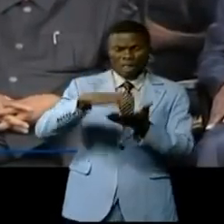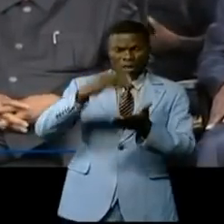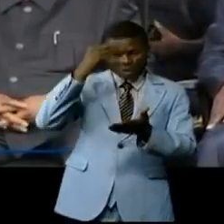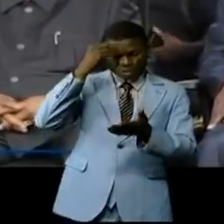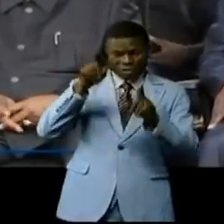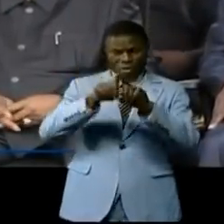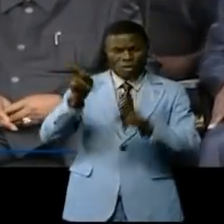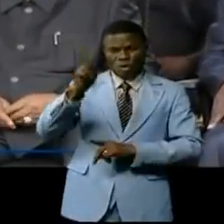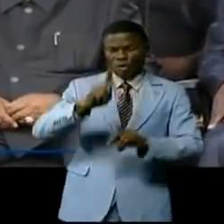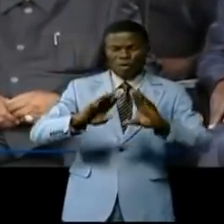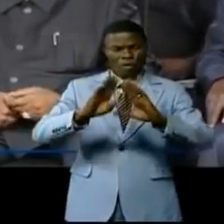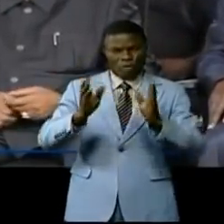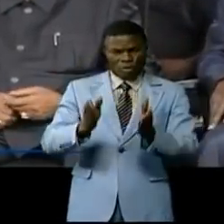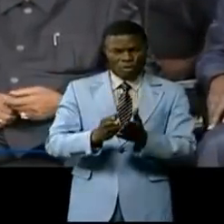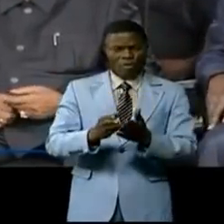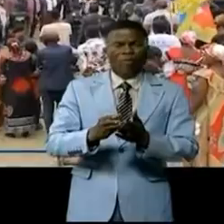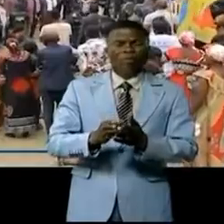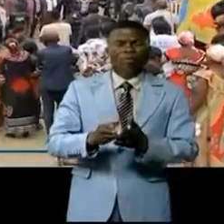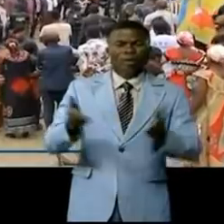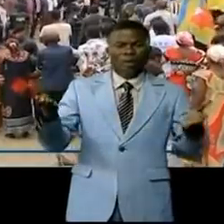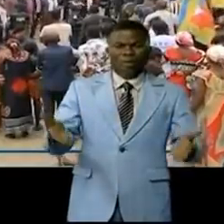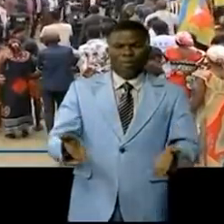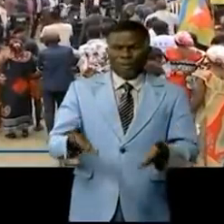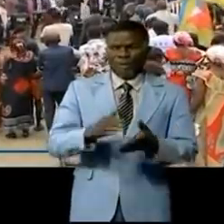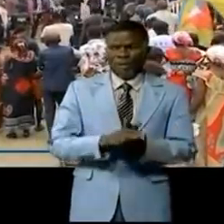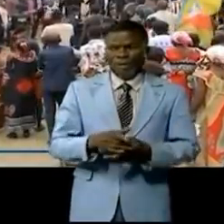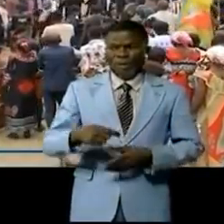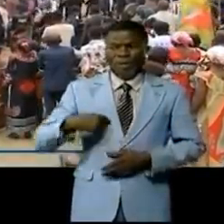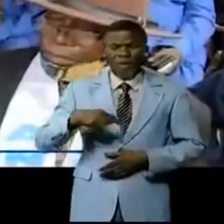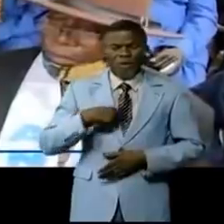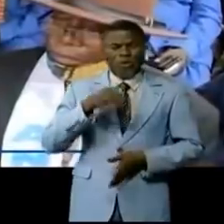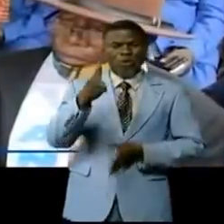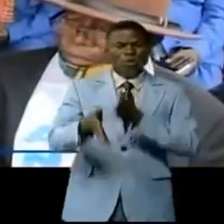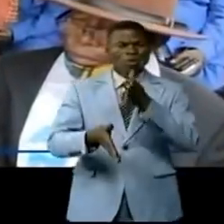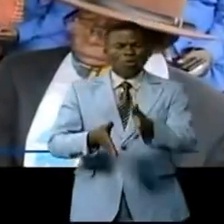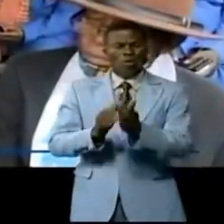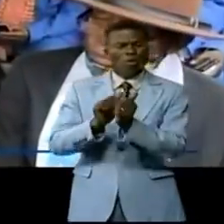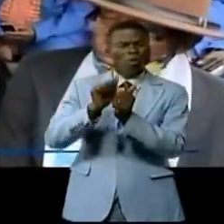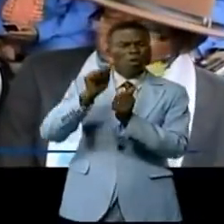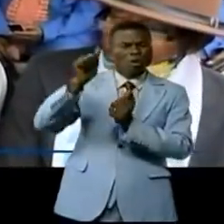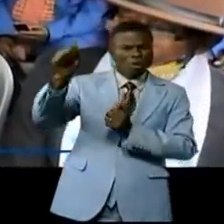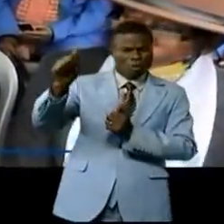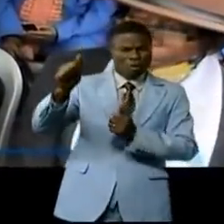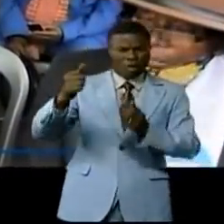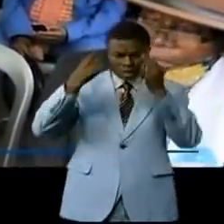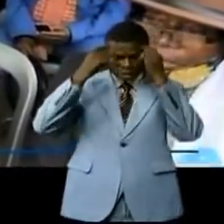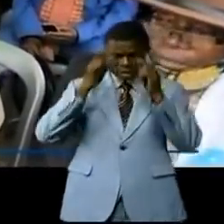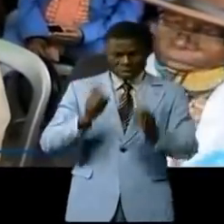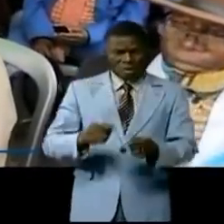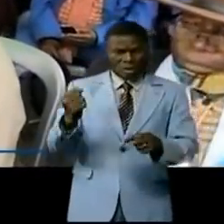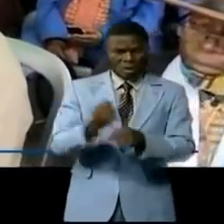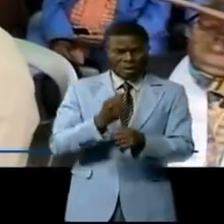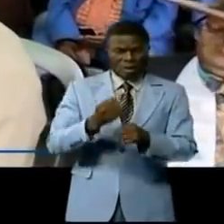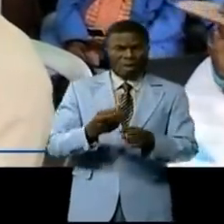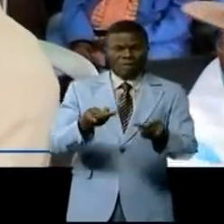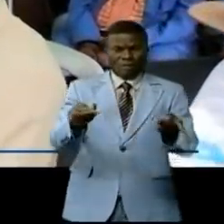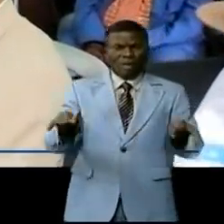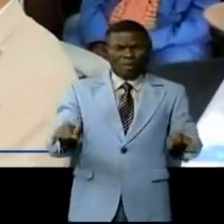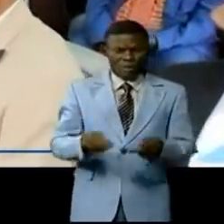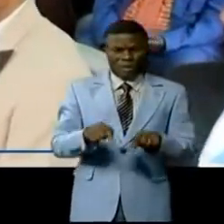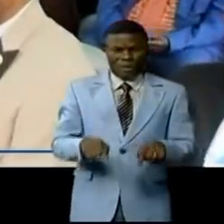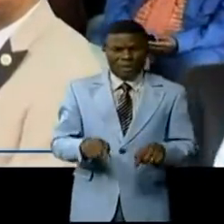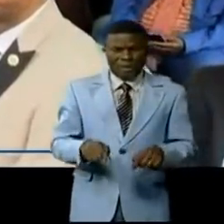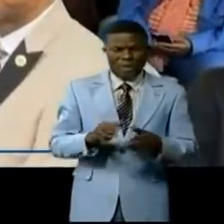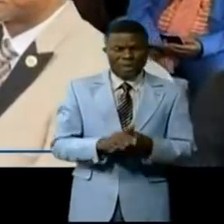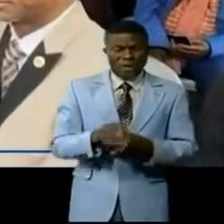à la population venue l'accueillir. Nous avons parcouru une longue distance, c'est parce que nous avons décidé de travailler sur le terrain. Palper